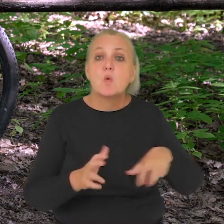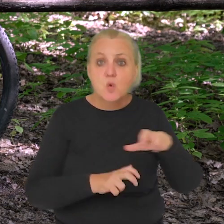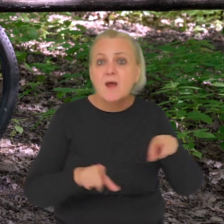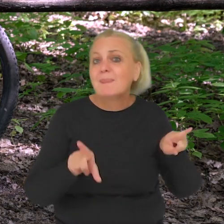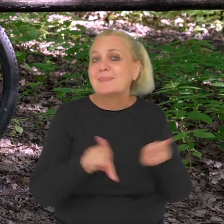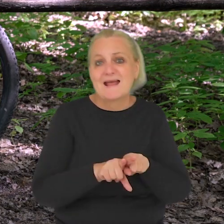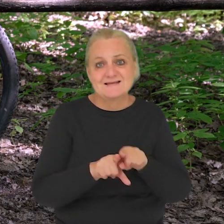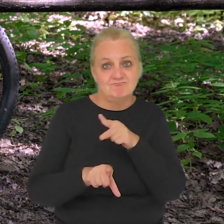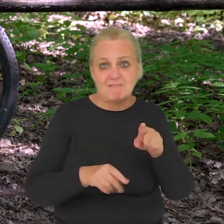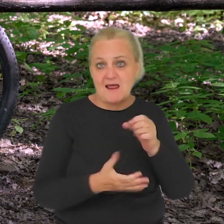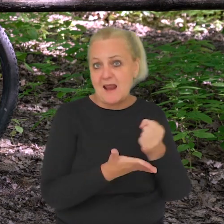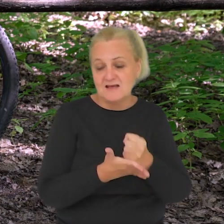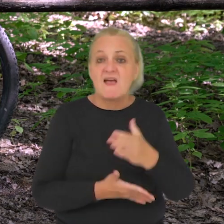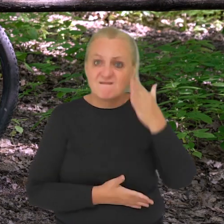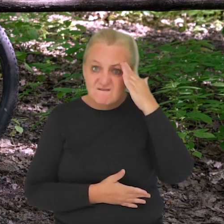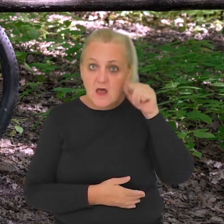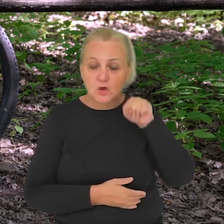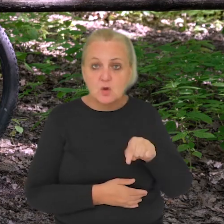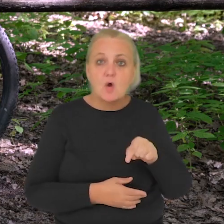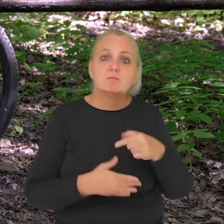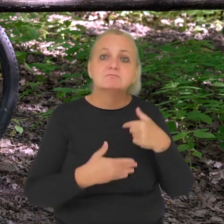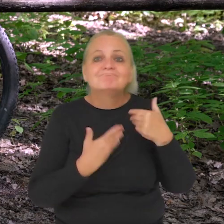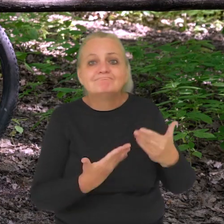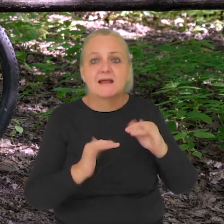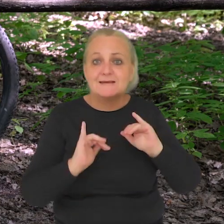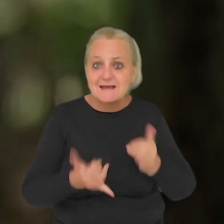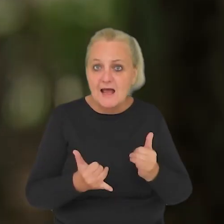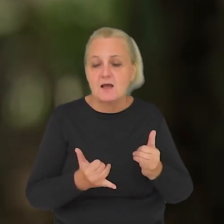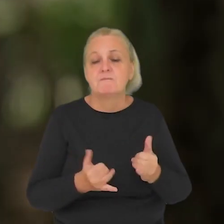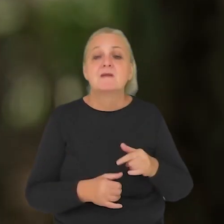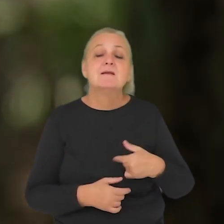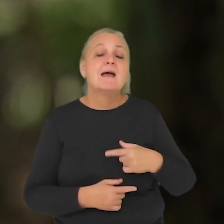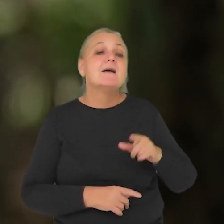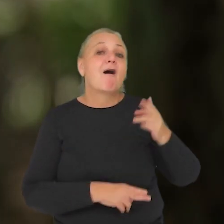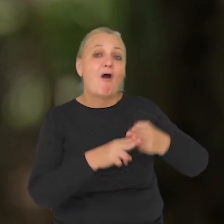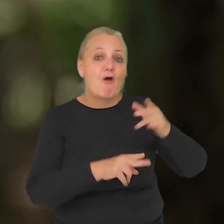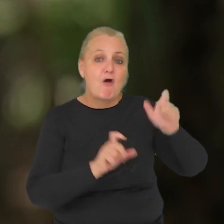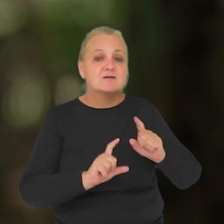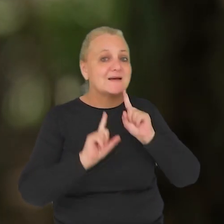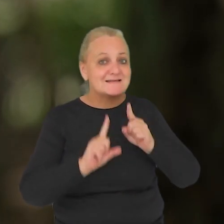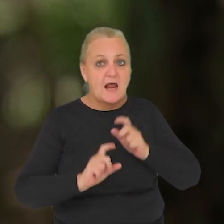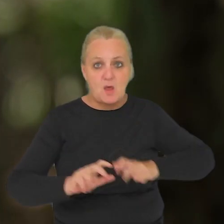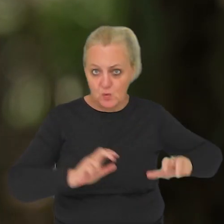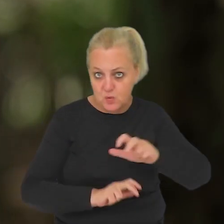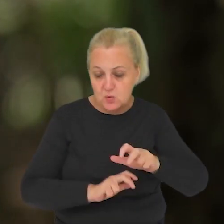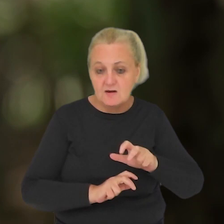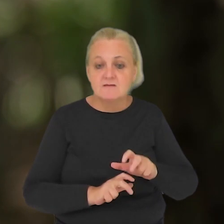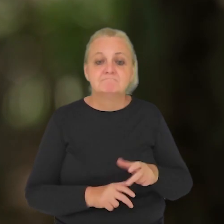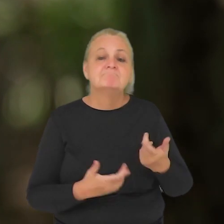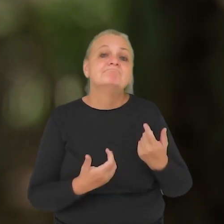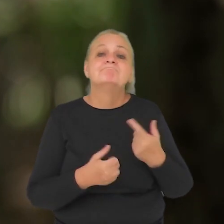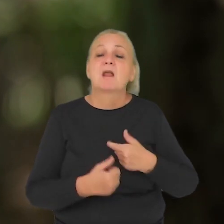ruch jest lekiem i my wiemy, jak ten lek należy dozować. Zalecamy pacjentom ruszanie